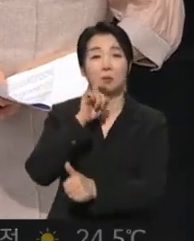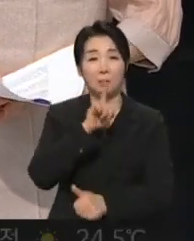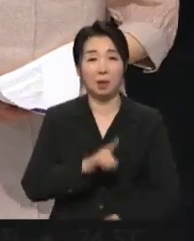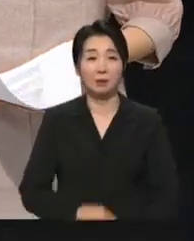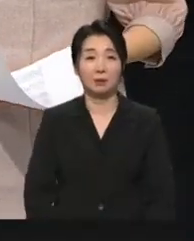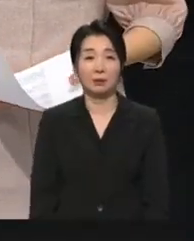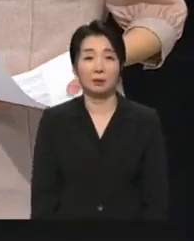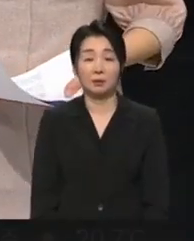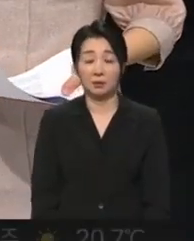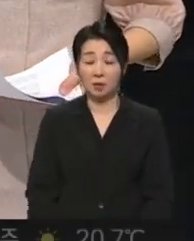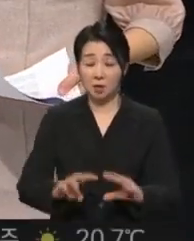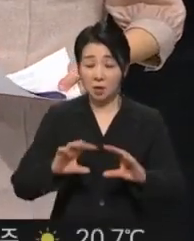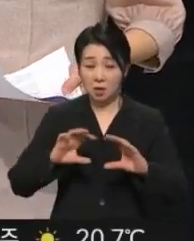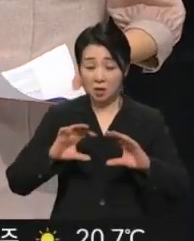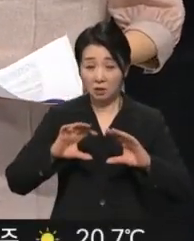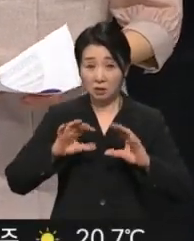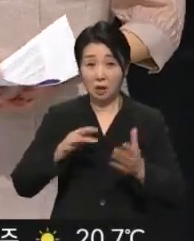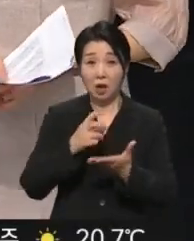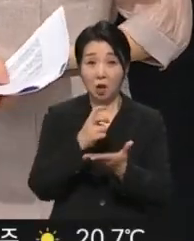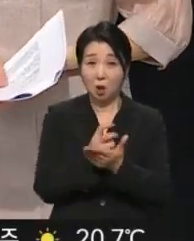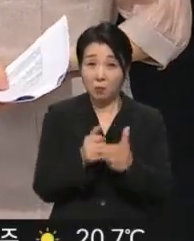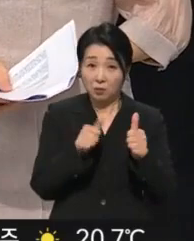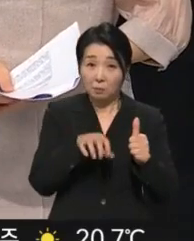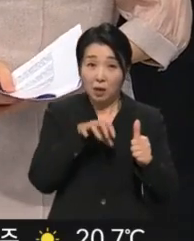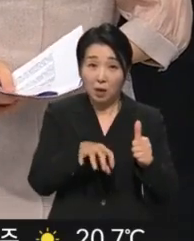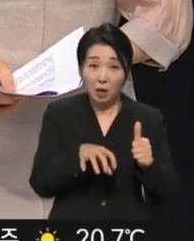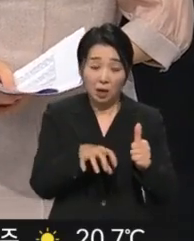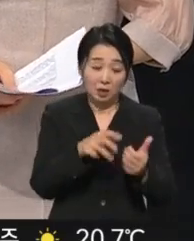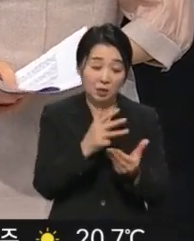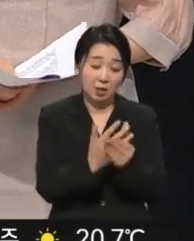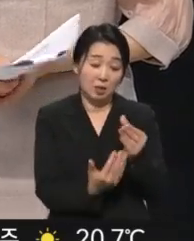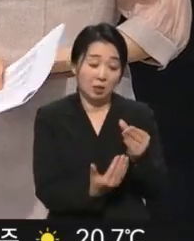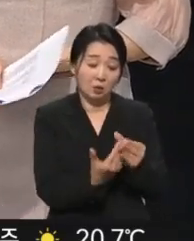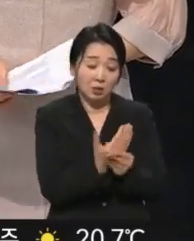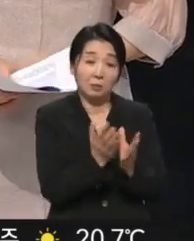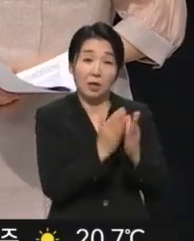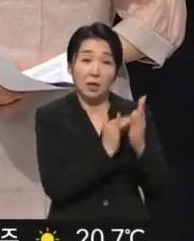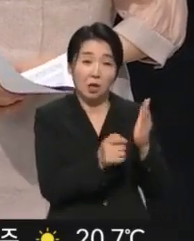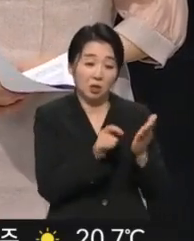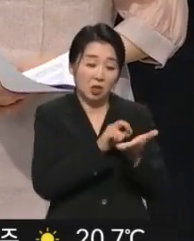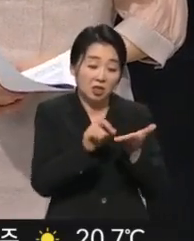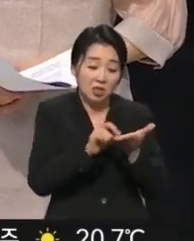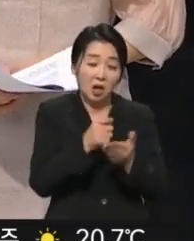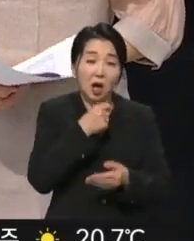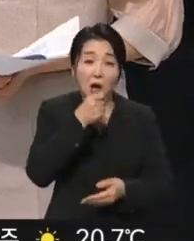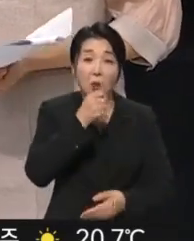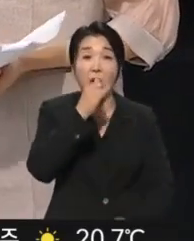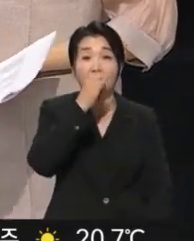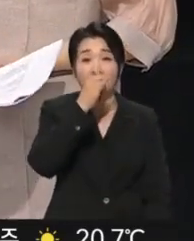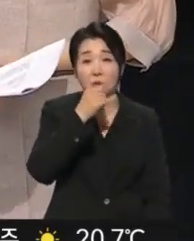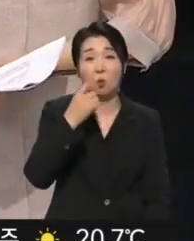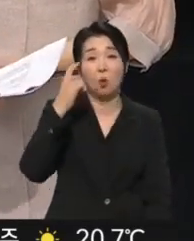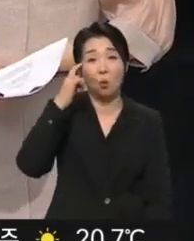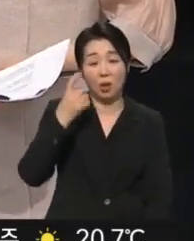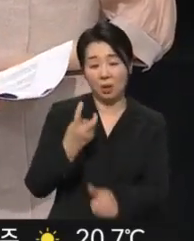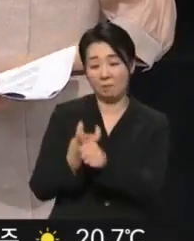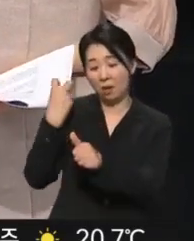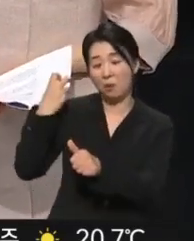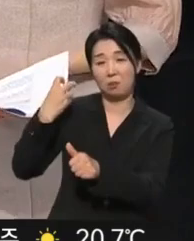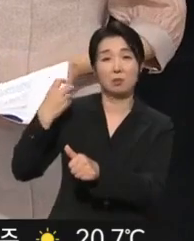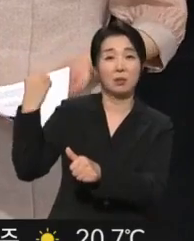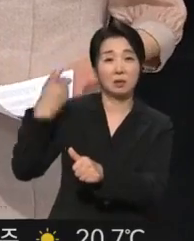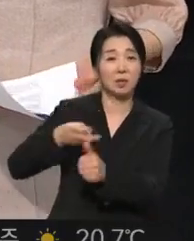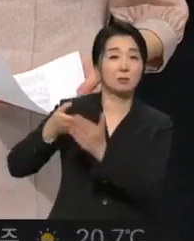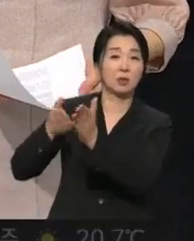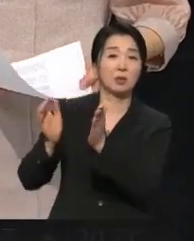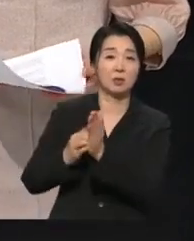상황입니다. 헌법재판소 앞에선 이태원 참사 유가족들이 기자회견을 열고 이상민 장관의 파면을 재차 주장했습니다.